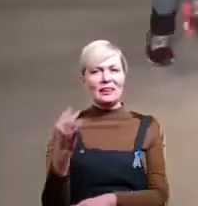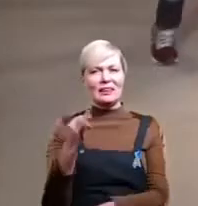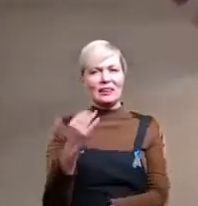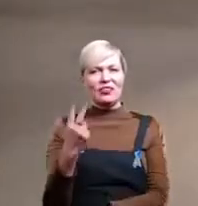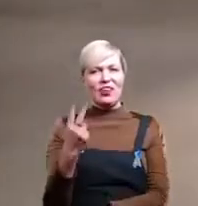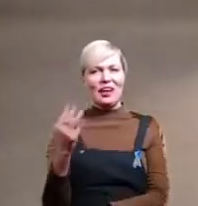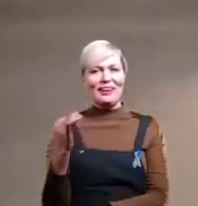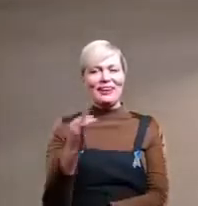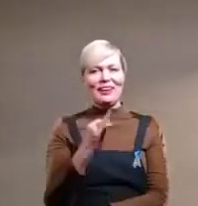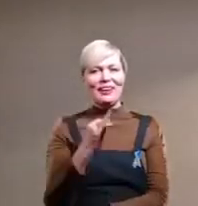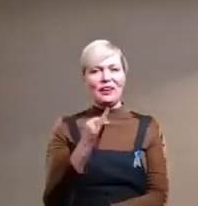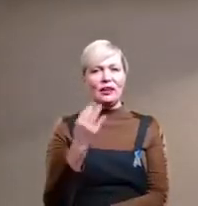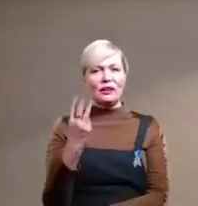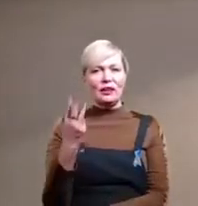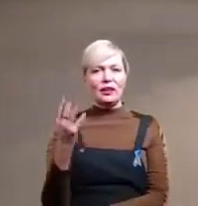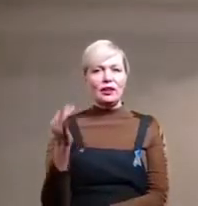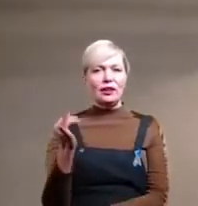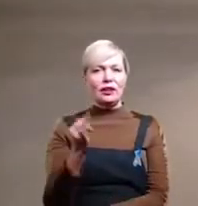3 и